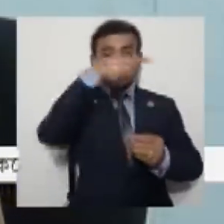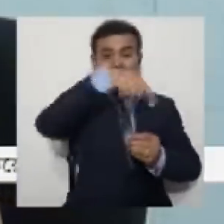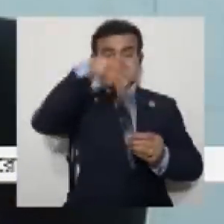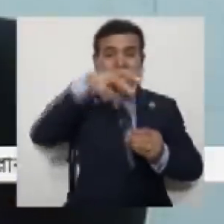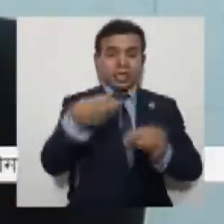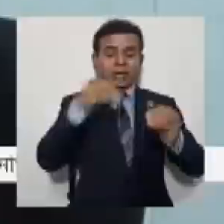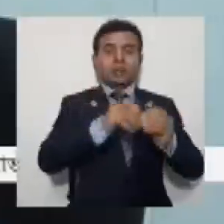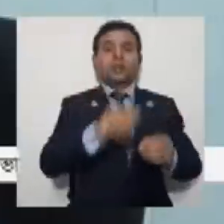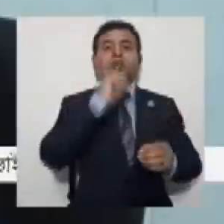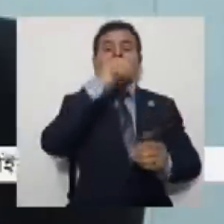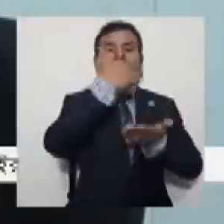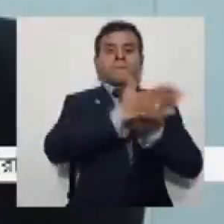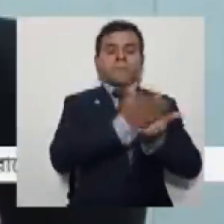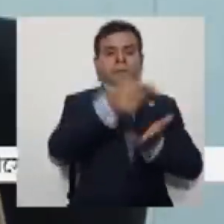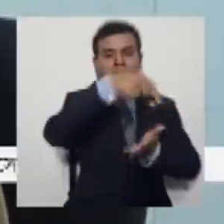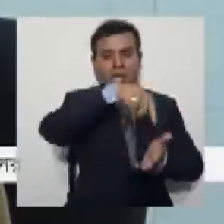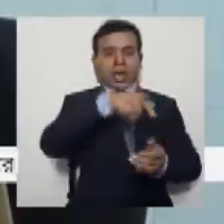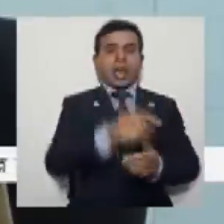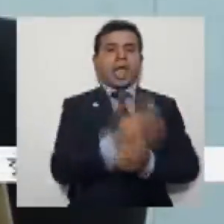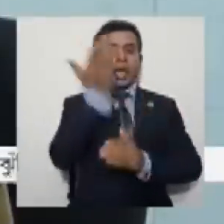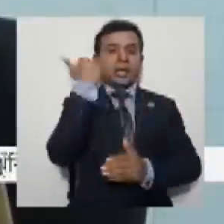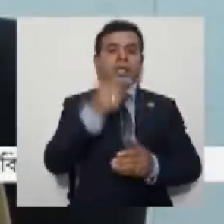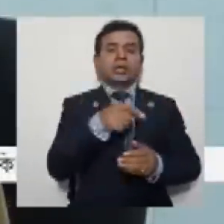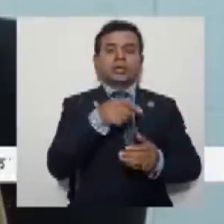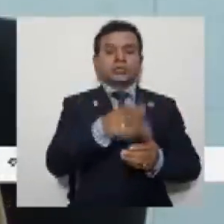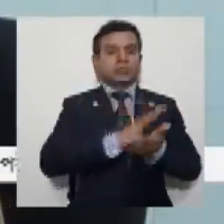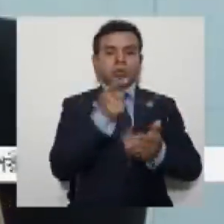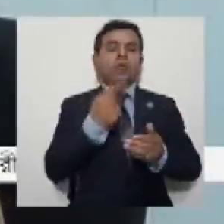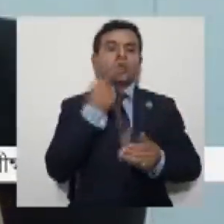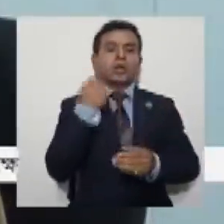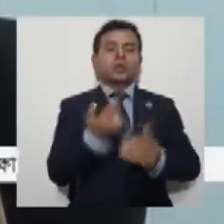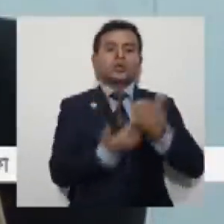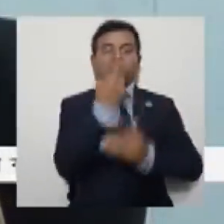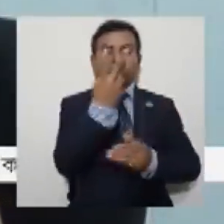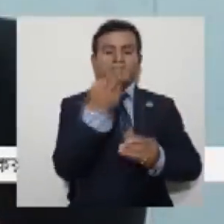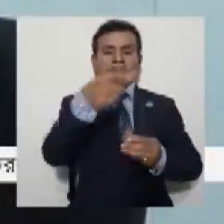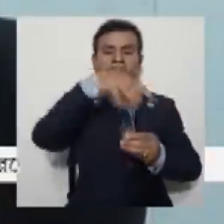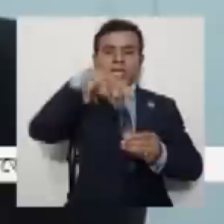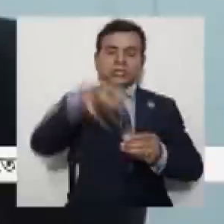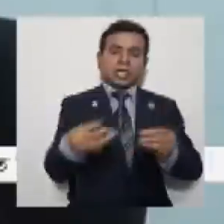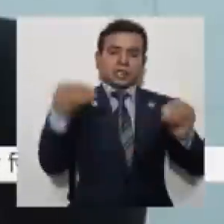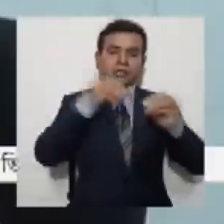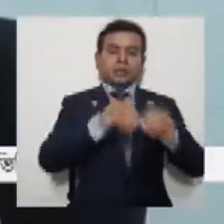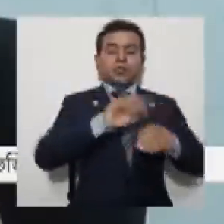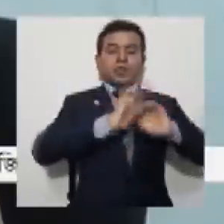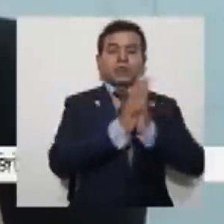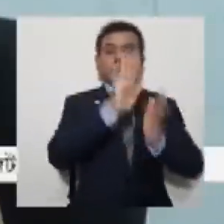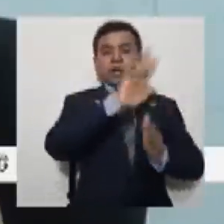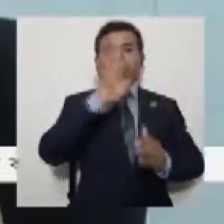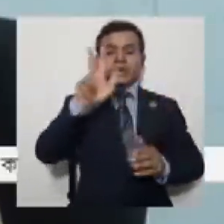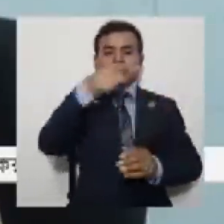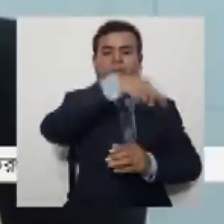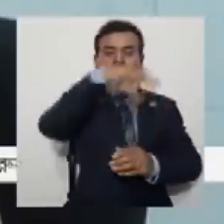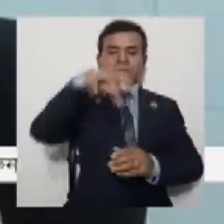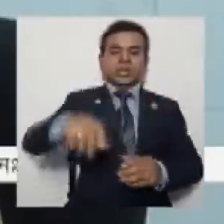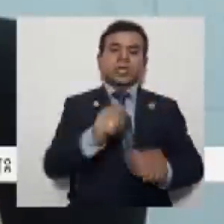ঢাকা শহরের মধ্যে যদি আমরা দেখি তাহলে ঢাকা শহরের যে জায়গাগুলোর মধ্যে সর্বাধিক আক্রান্ত